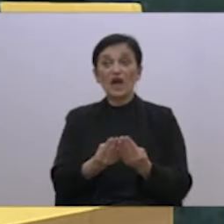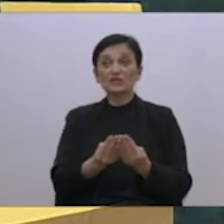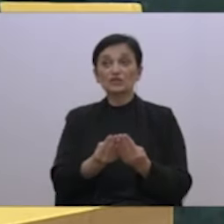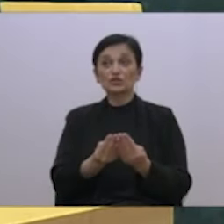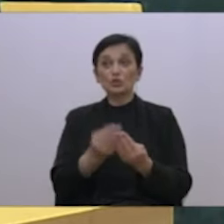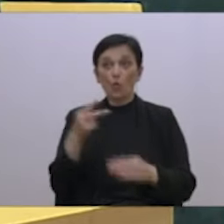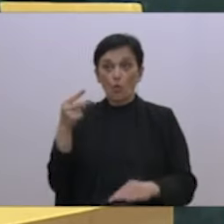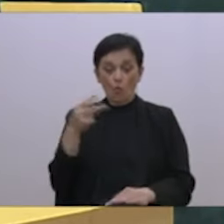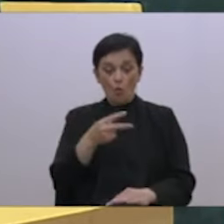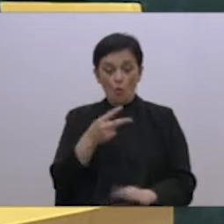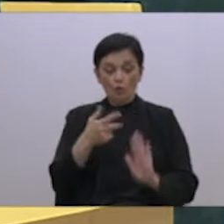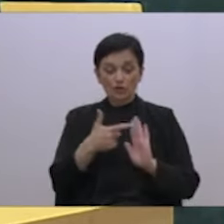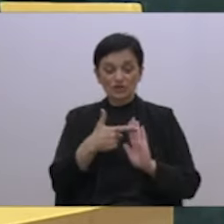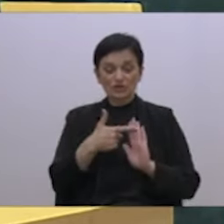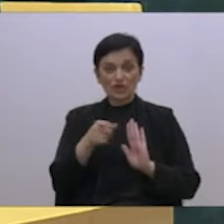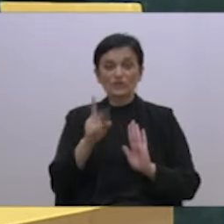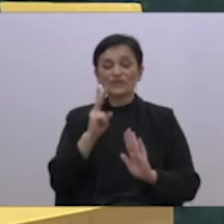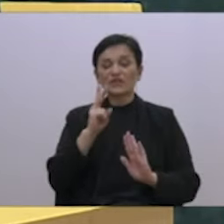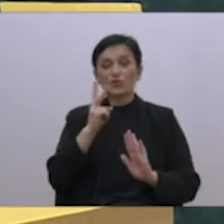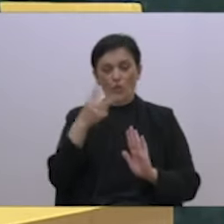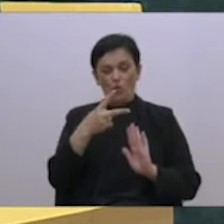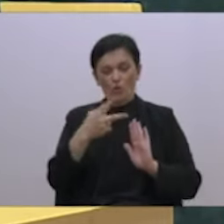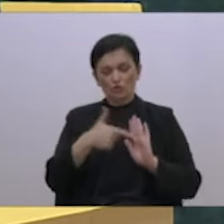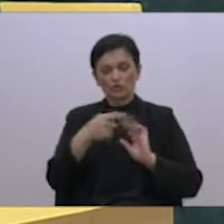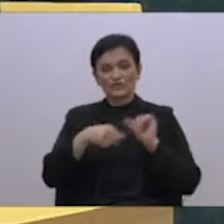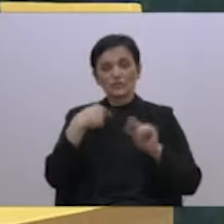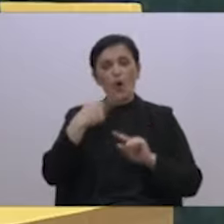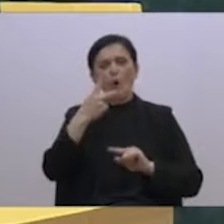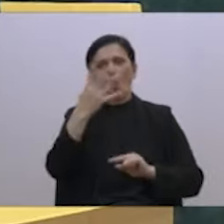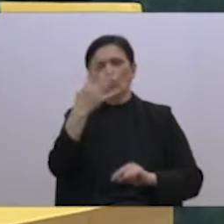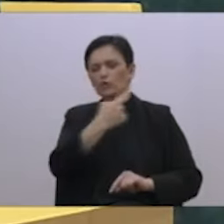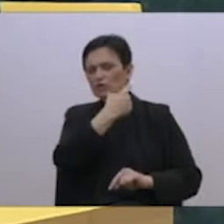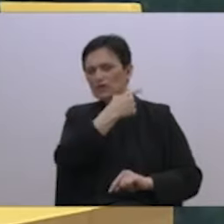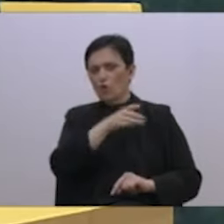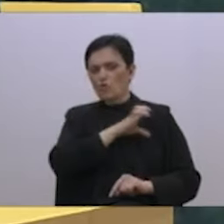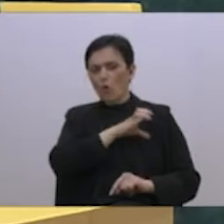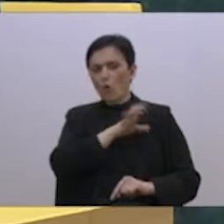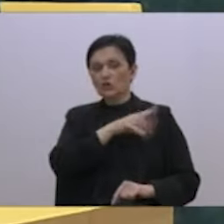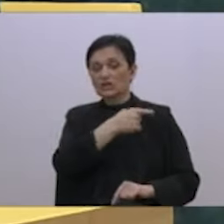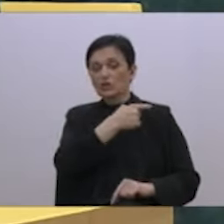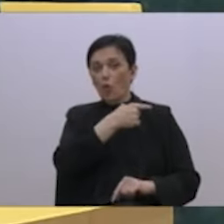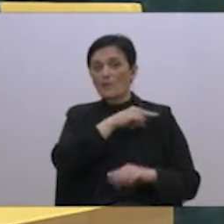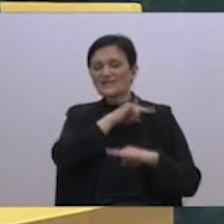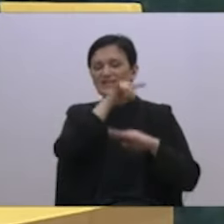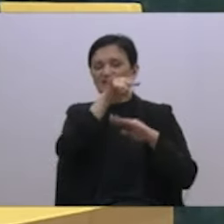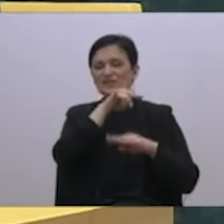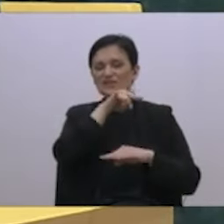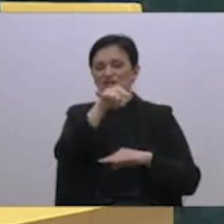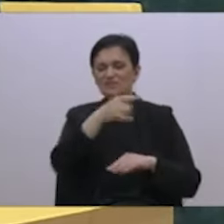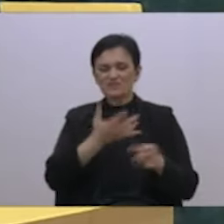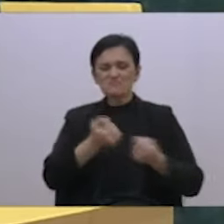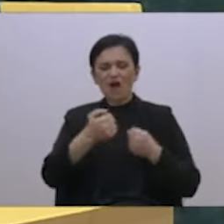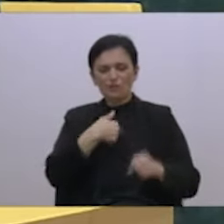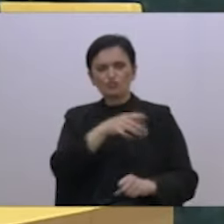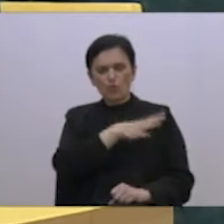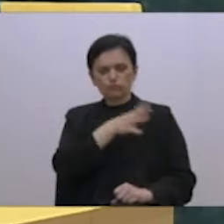და 2027-ში რომ ვიღაცა იტყვის, მე 2024-ში მქონდა ეს ქონება, ეს ქონება, თვითმფრინავი მქონდა, რაღაც მანქანები